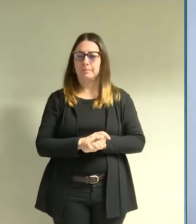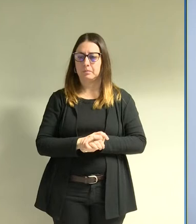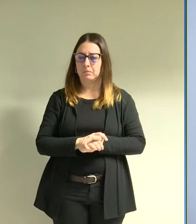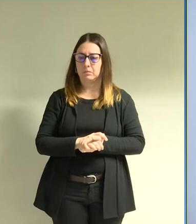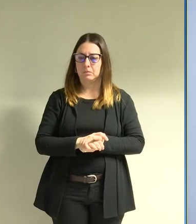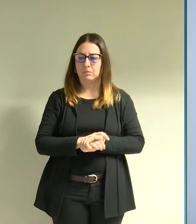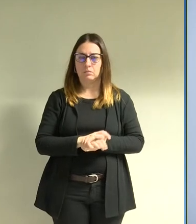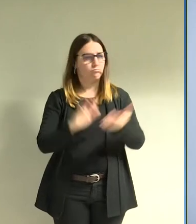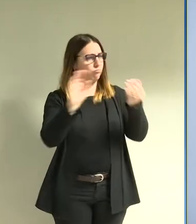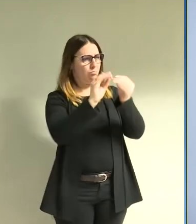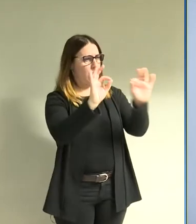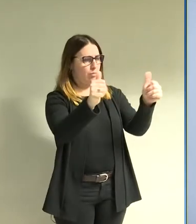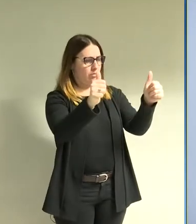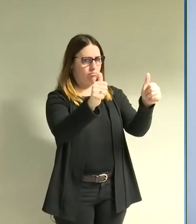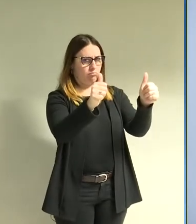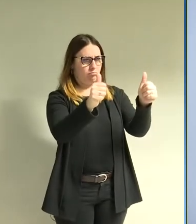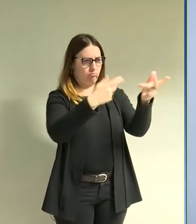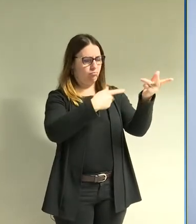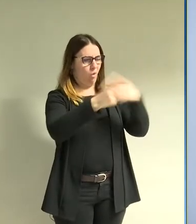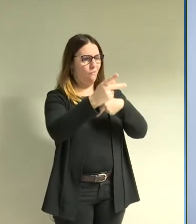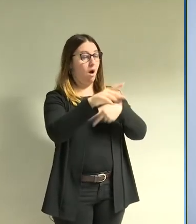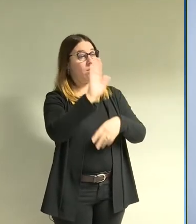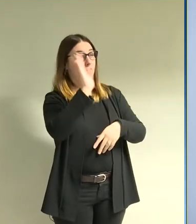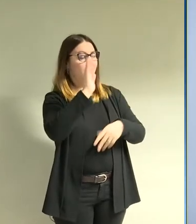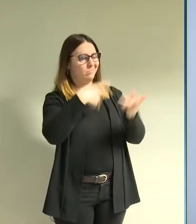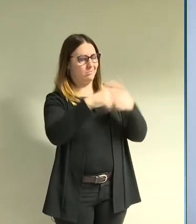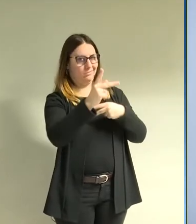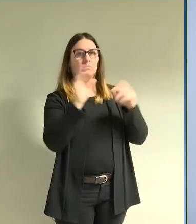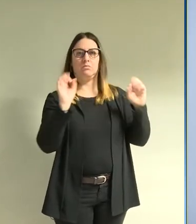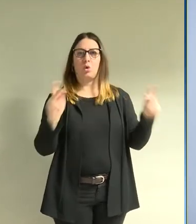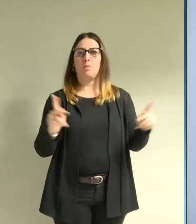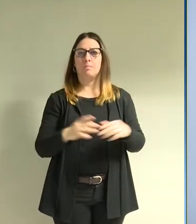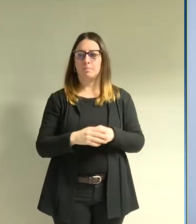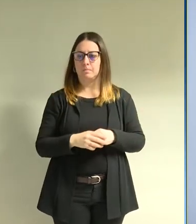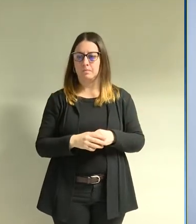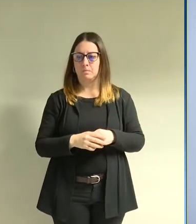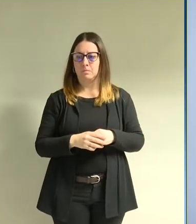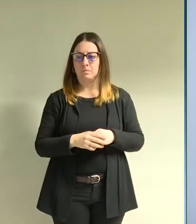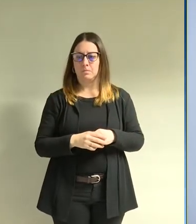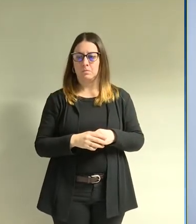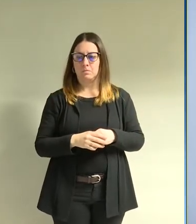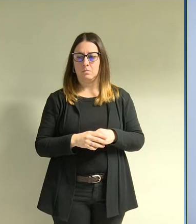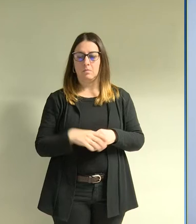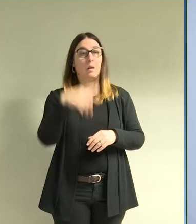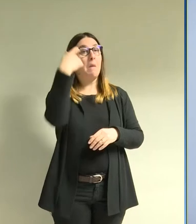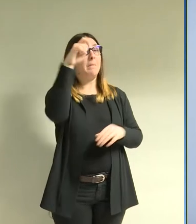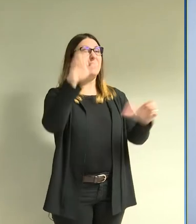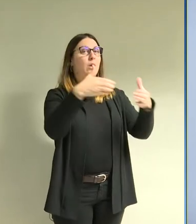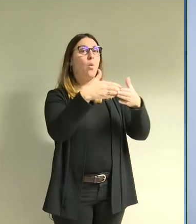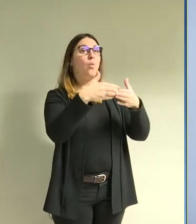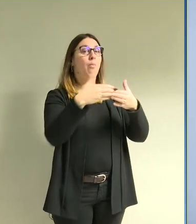pas de problème vous l'envoie vous nous faites signe on fera peut-être une petite je vais envoyer au président de groupe